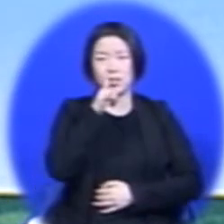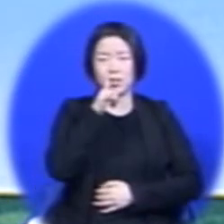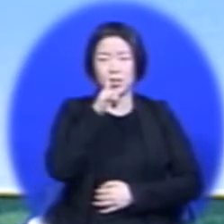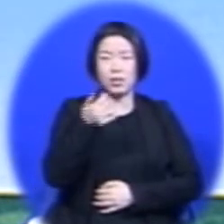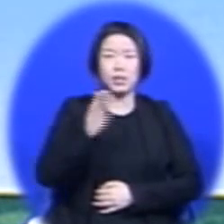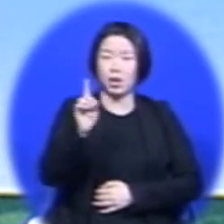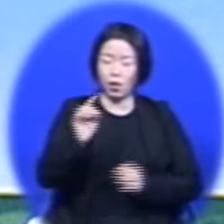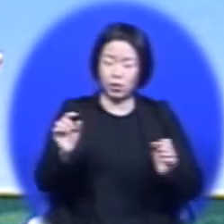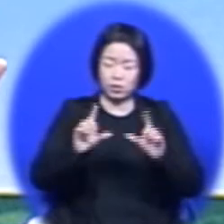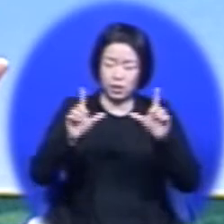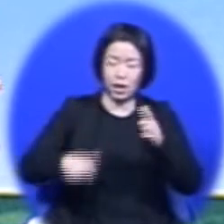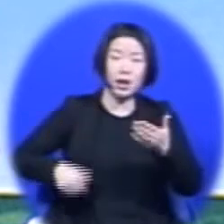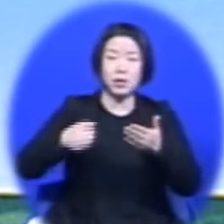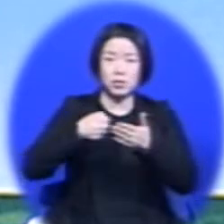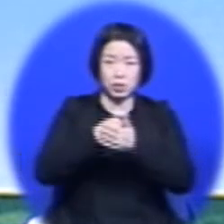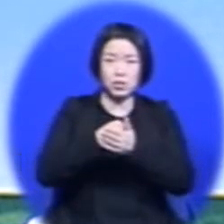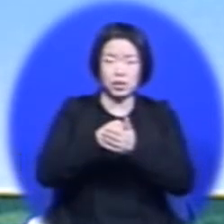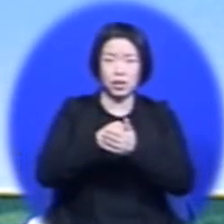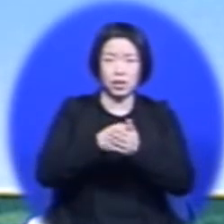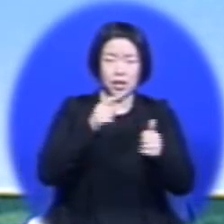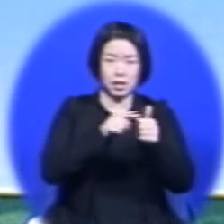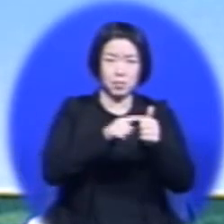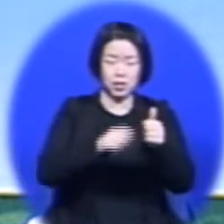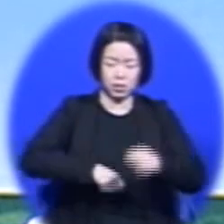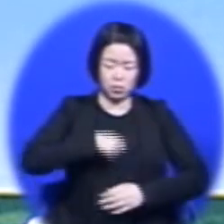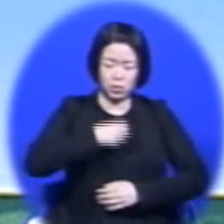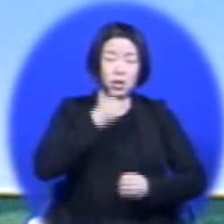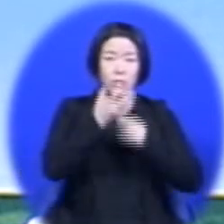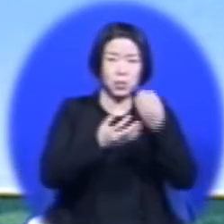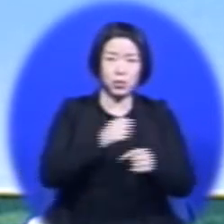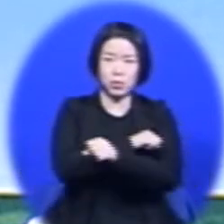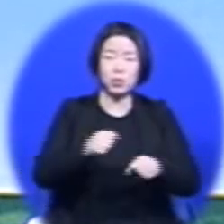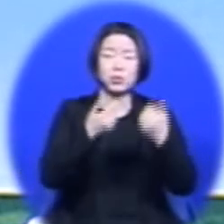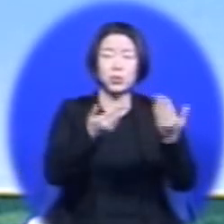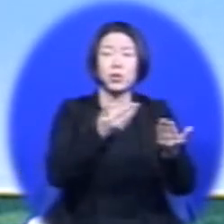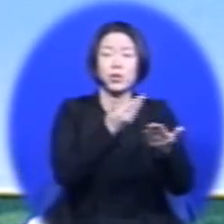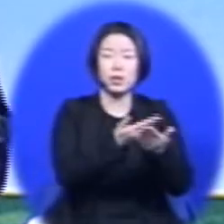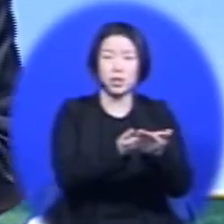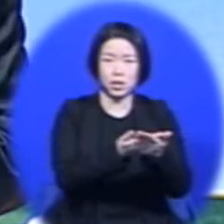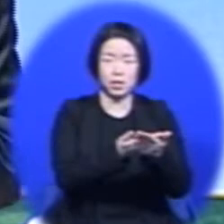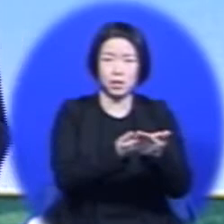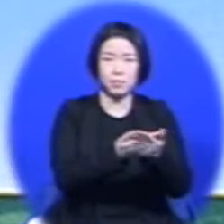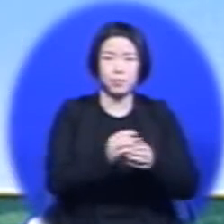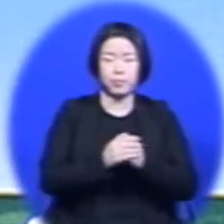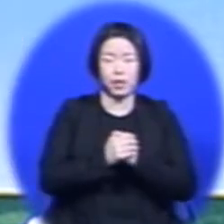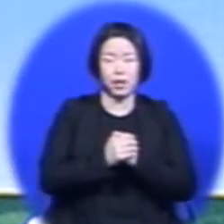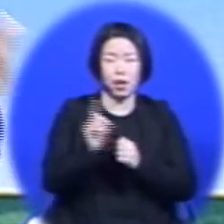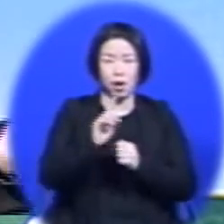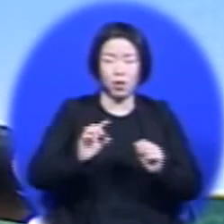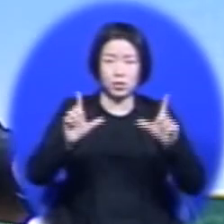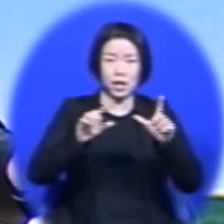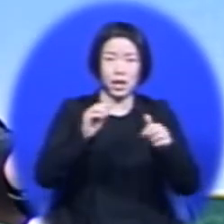남편에게 솔직히 고백하고 남편의 용서를 구해야 되겠다는 생각을 했습니다. 그리고 어느 날 남편에게 그